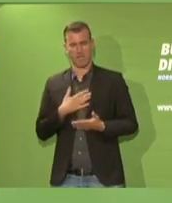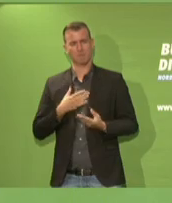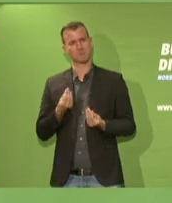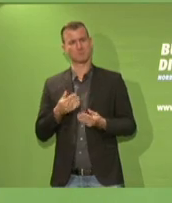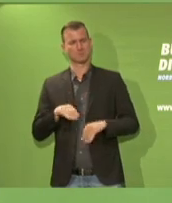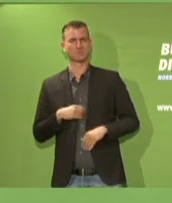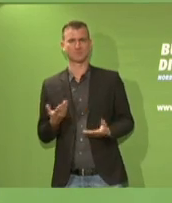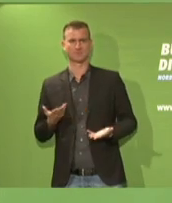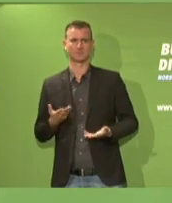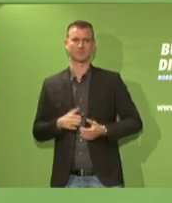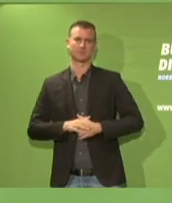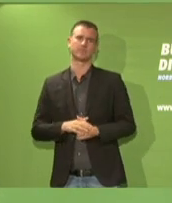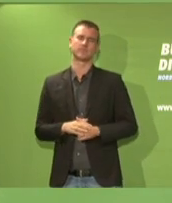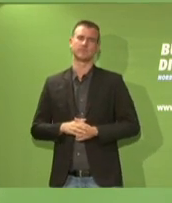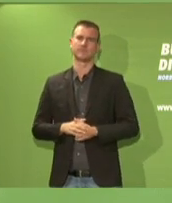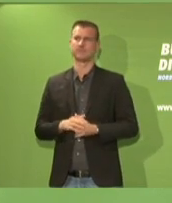Daneben